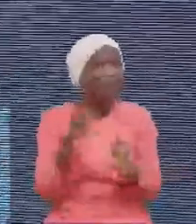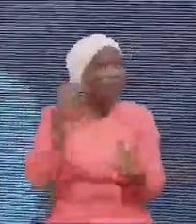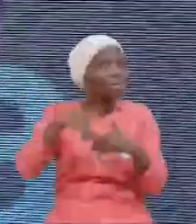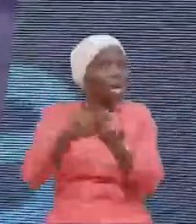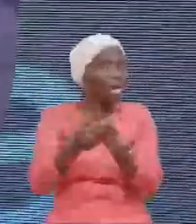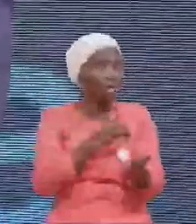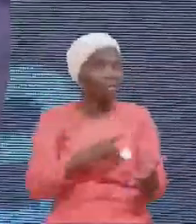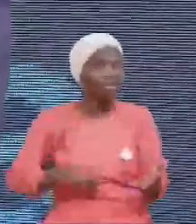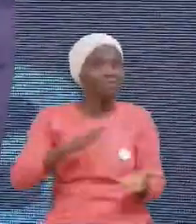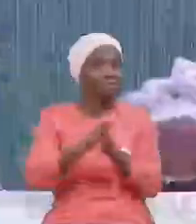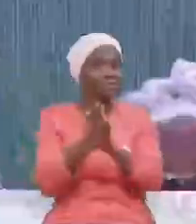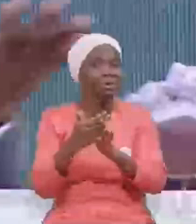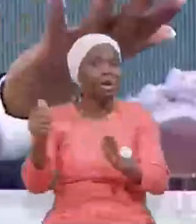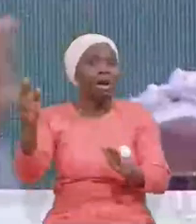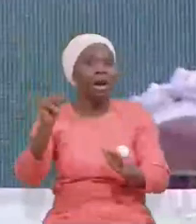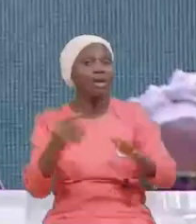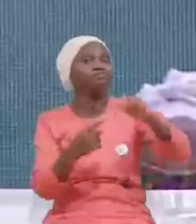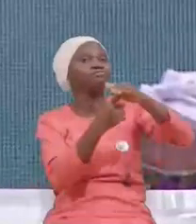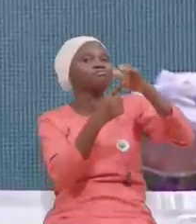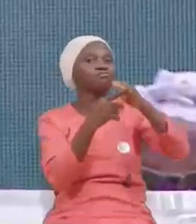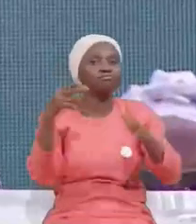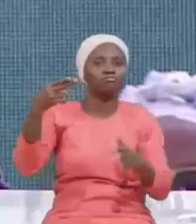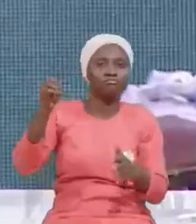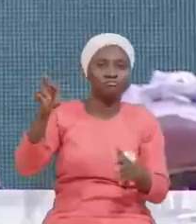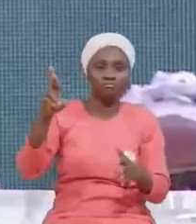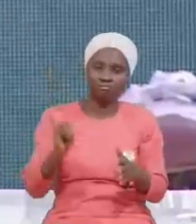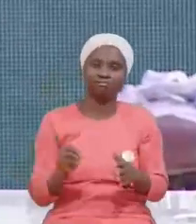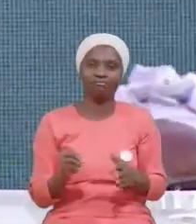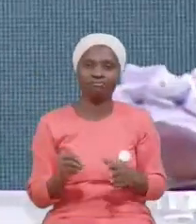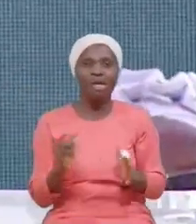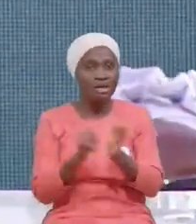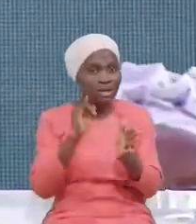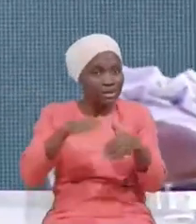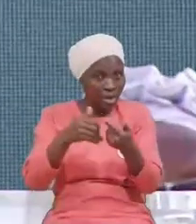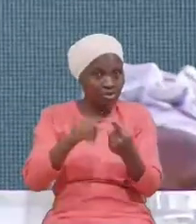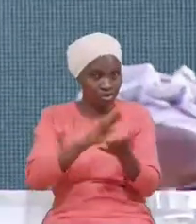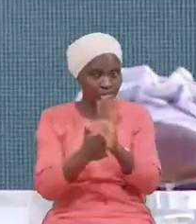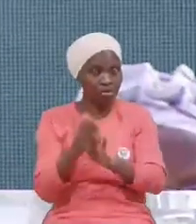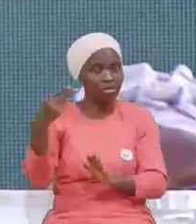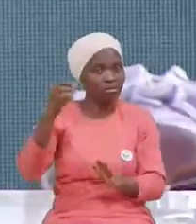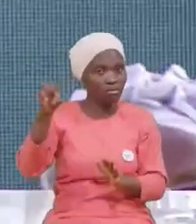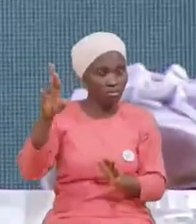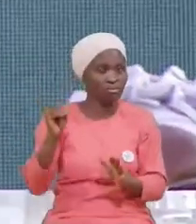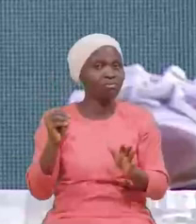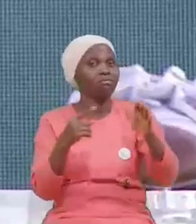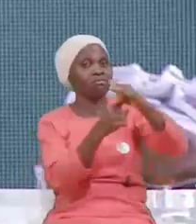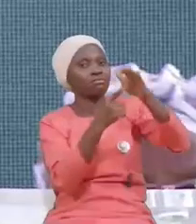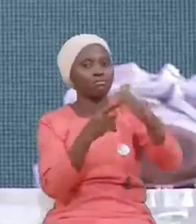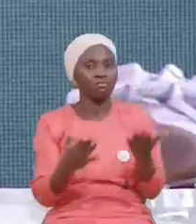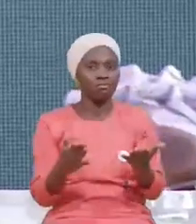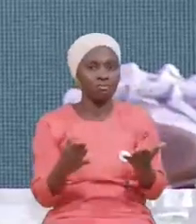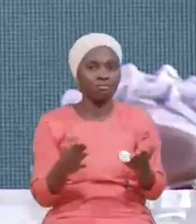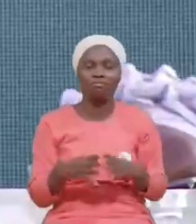C'est comme ça David est devenu héros. Et comme ça nous devenons des héros, ne perdant jamais